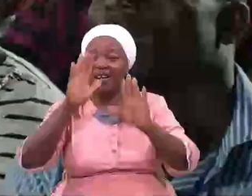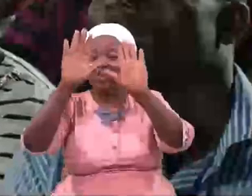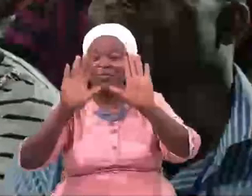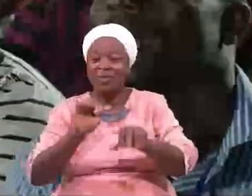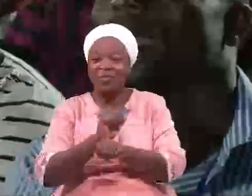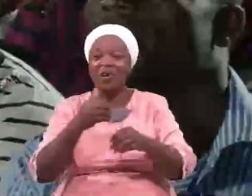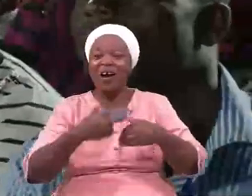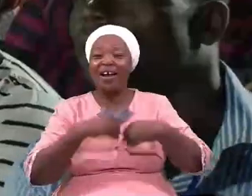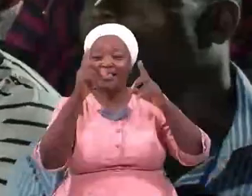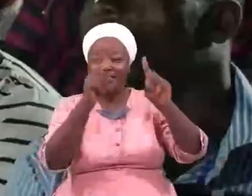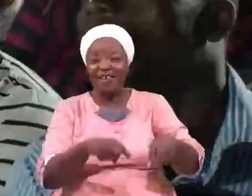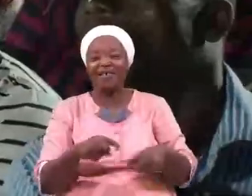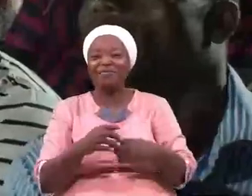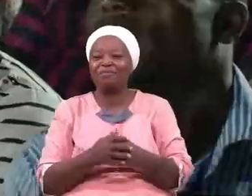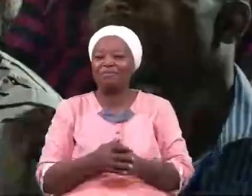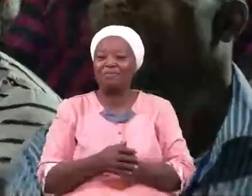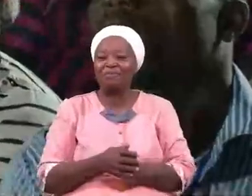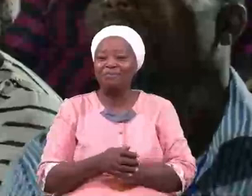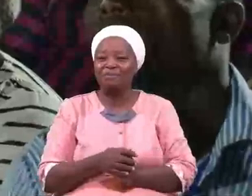Mon miracle est là.